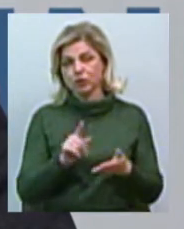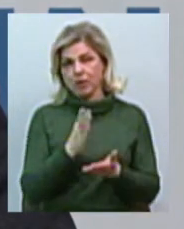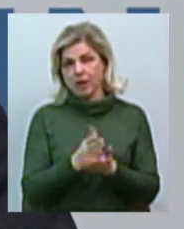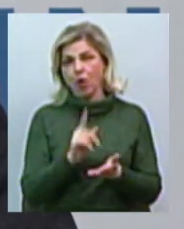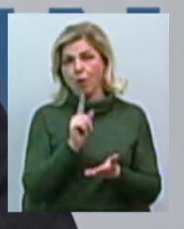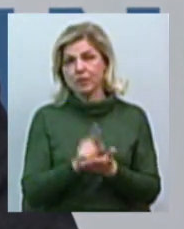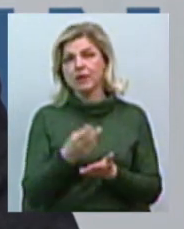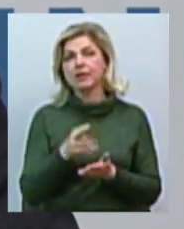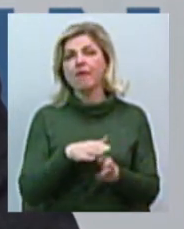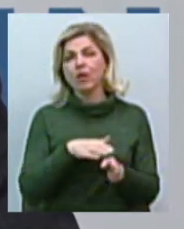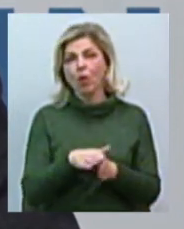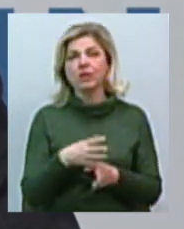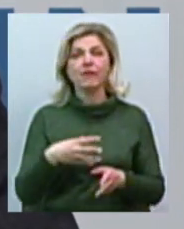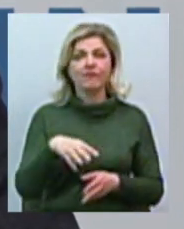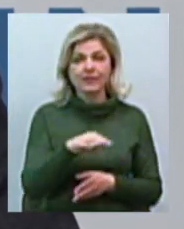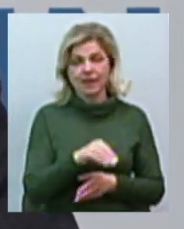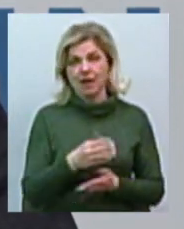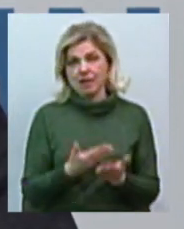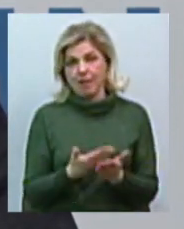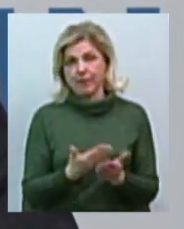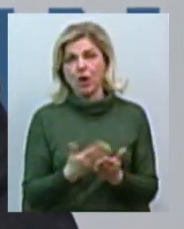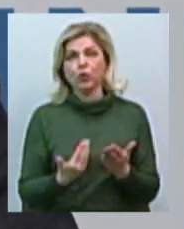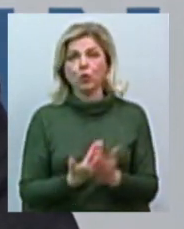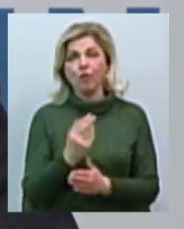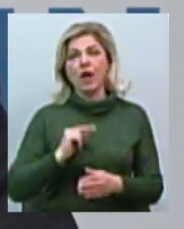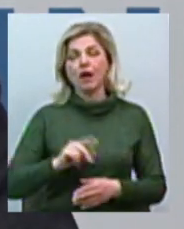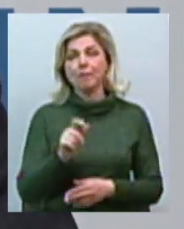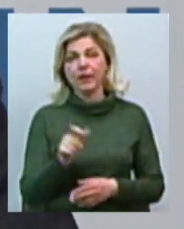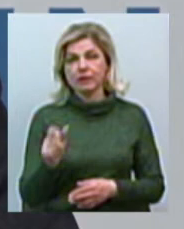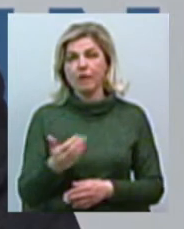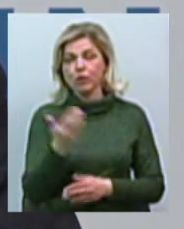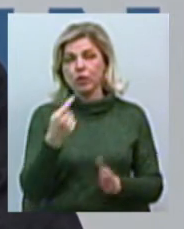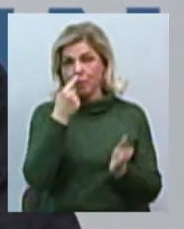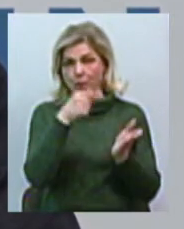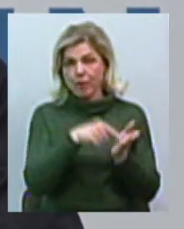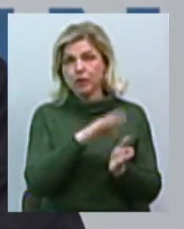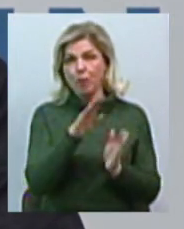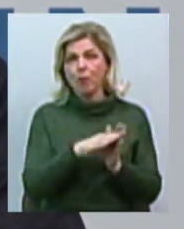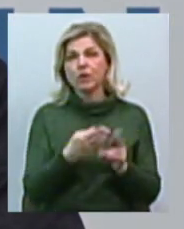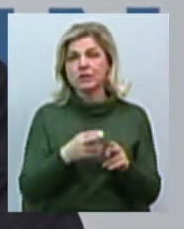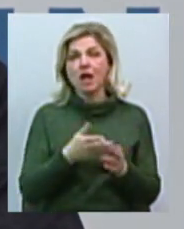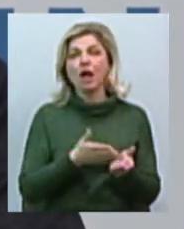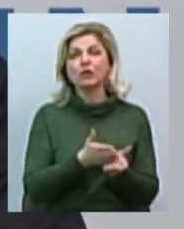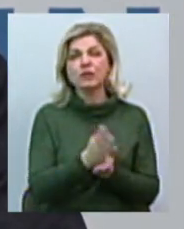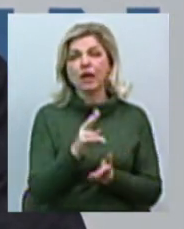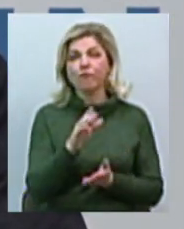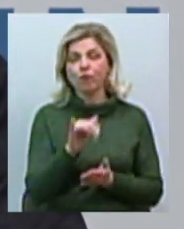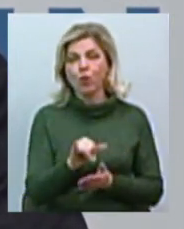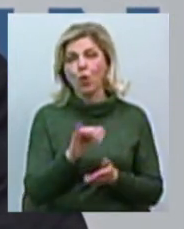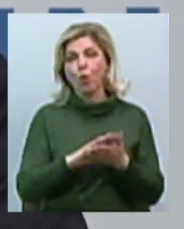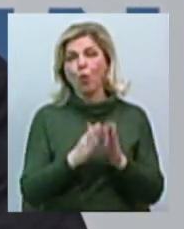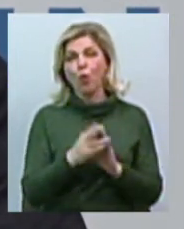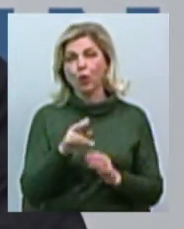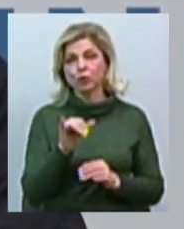для виконання всіх. Навіть, наприклад, нових робітників, вони підпадають під цю галузеву угоду. Єдине,